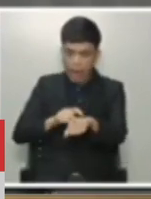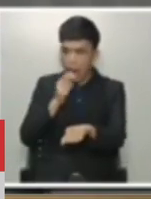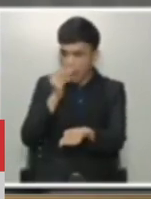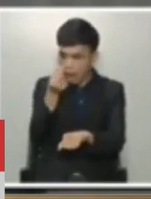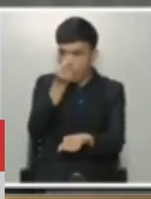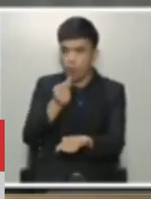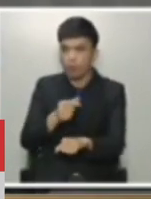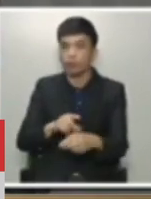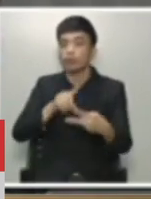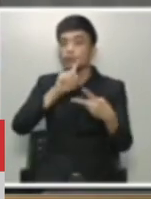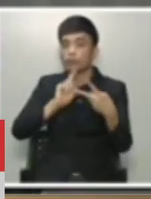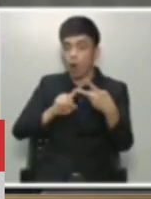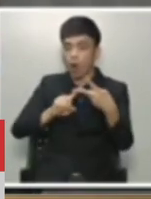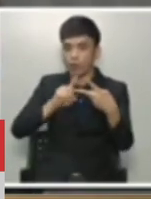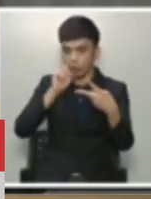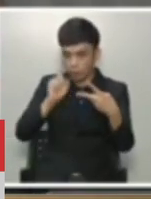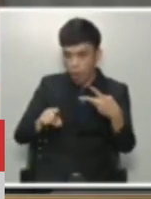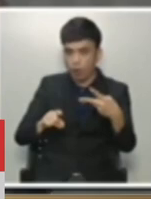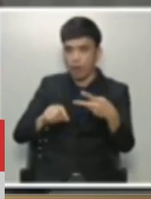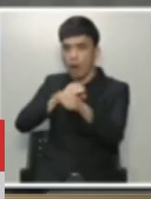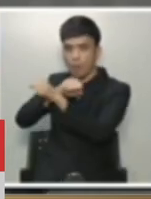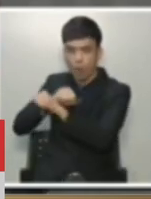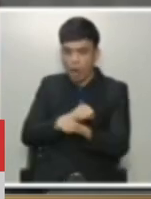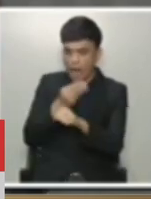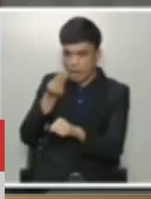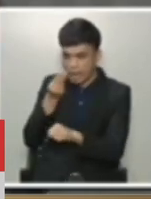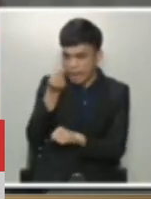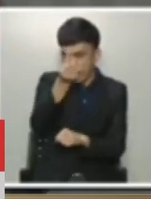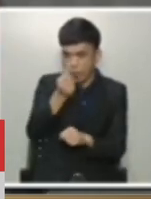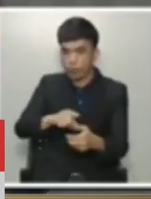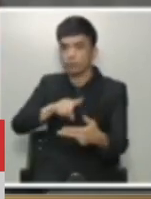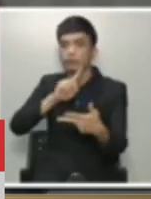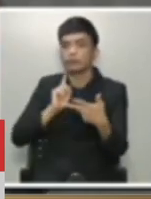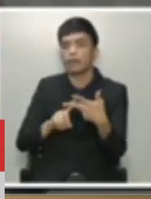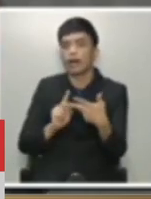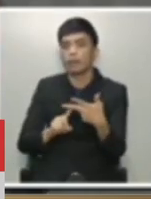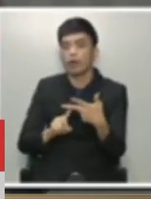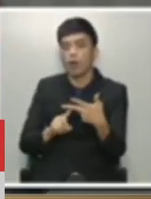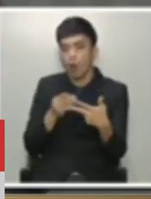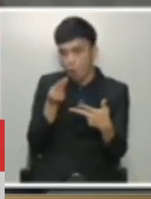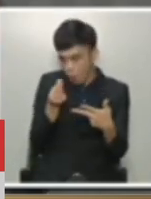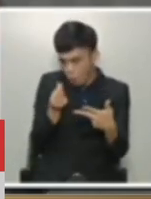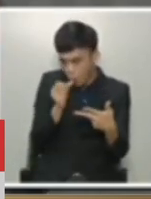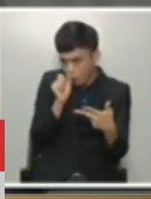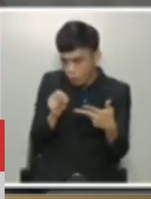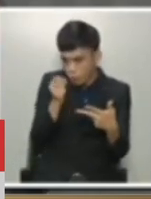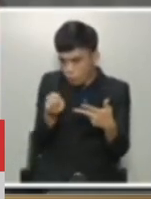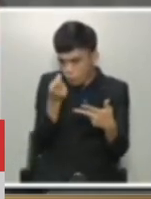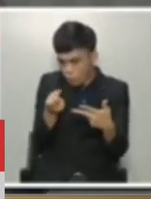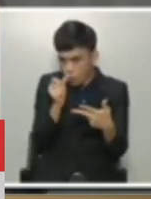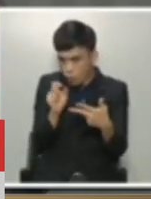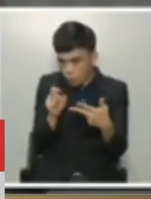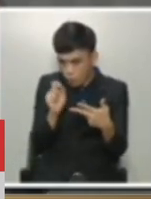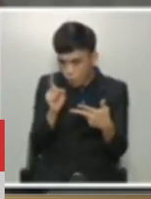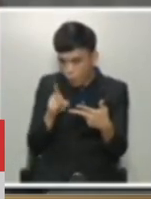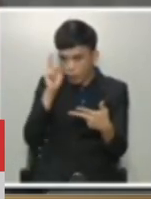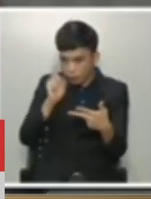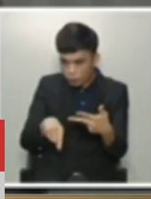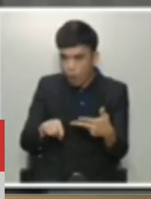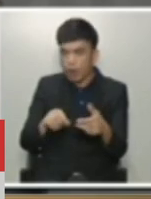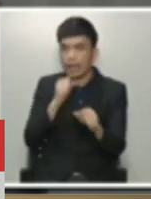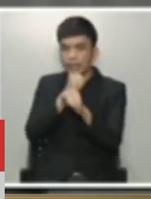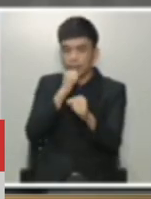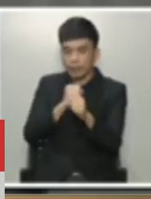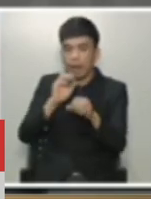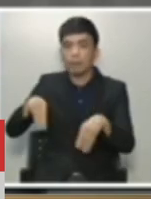ให้เร็วที่สุดแล้วก็ขจัดความสูญเสียเรื่องที่สามก็คือเร่งสร้างความเชื่อมั่นอันนี้คือการบริหารภ